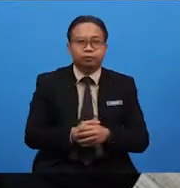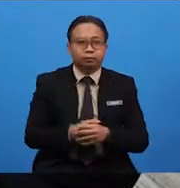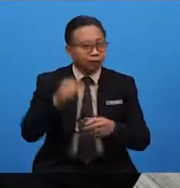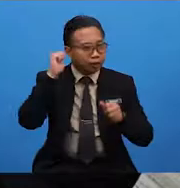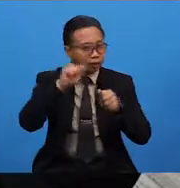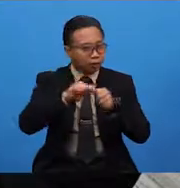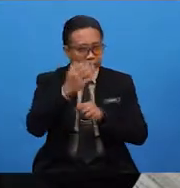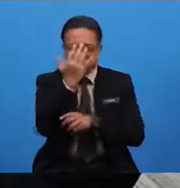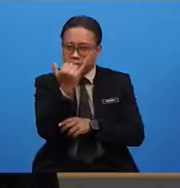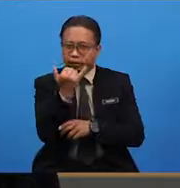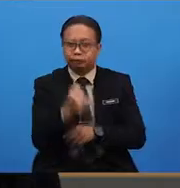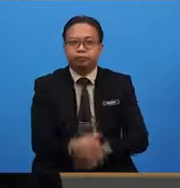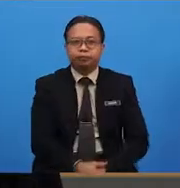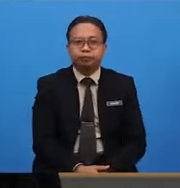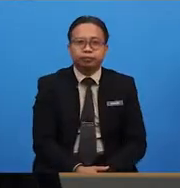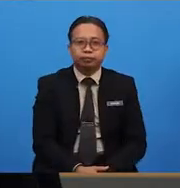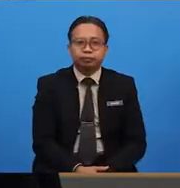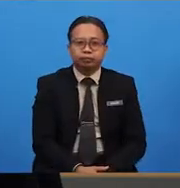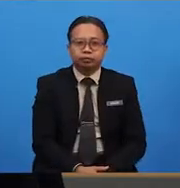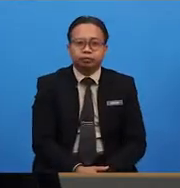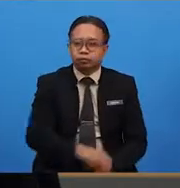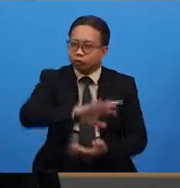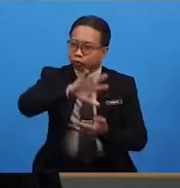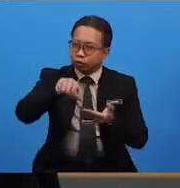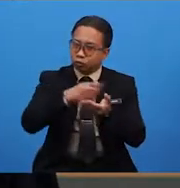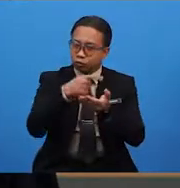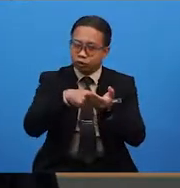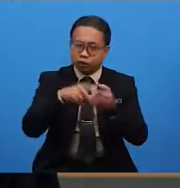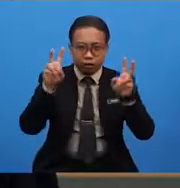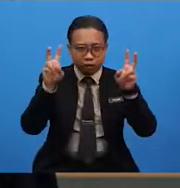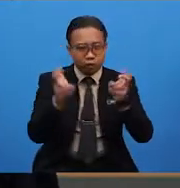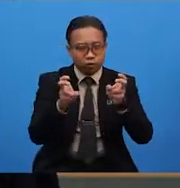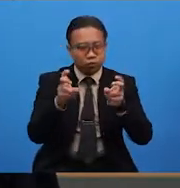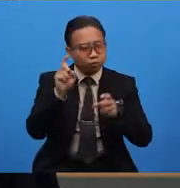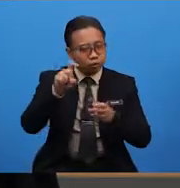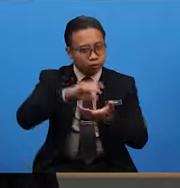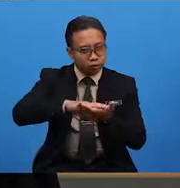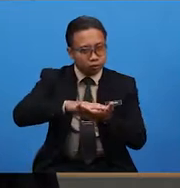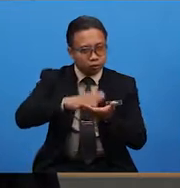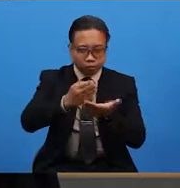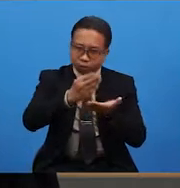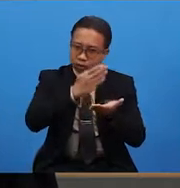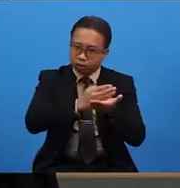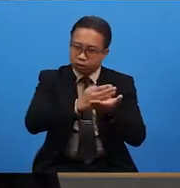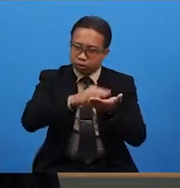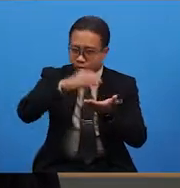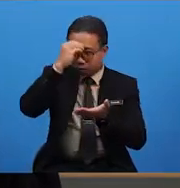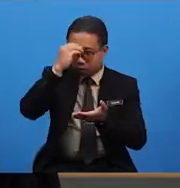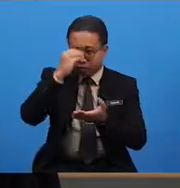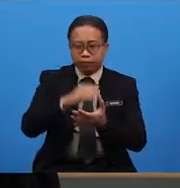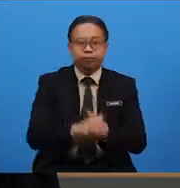kenapa ya semurni tajuk yang perlu dipelajari untuk bidang komunikasi